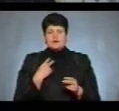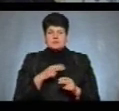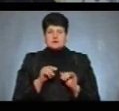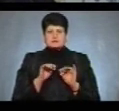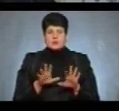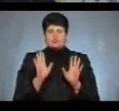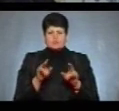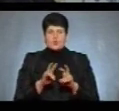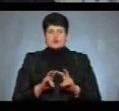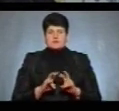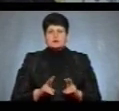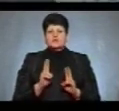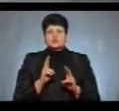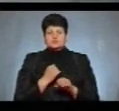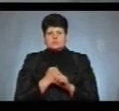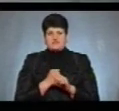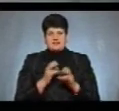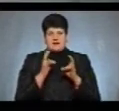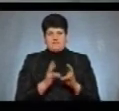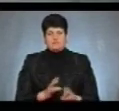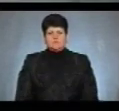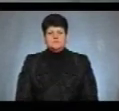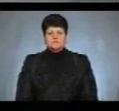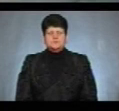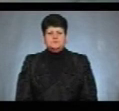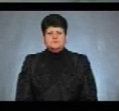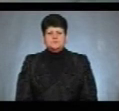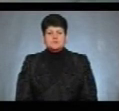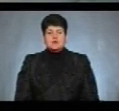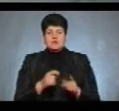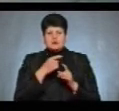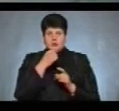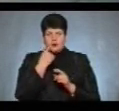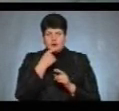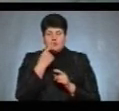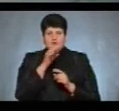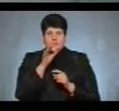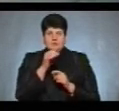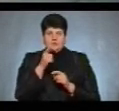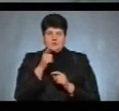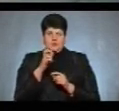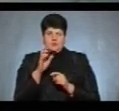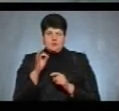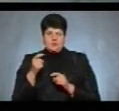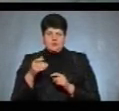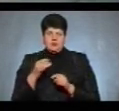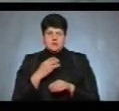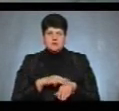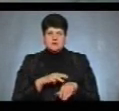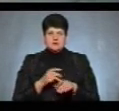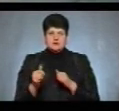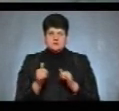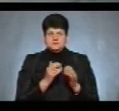будемо розбиратися, хто кому наніс травму. За словами Олександра Богомола, зараз поліцейські забезпечують порядок при